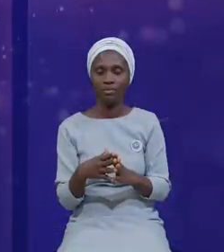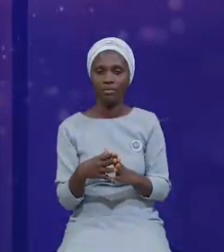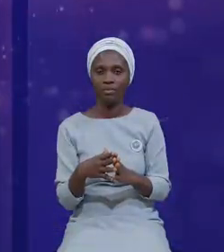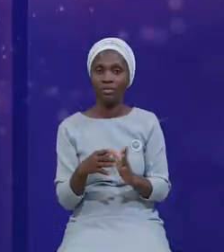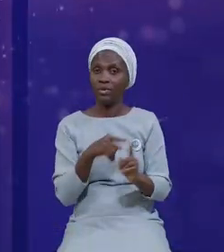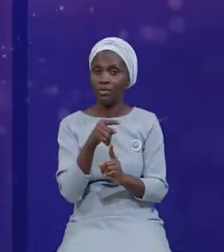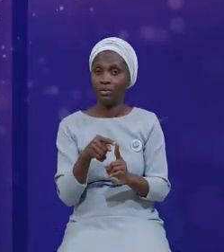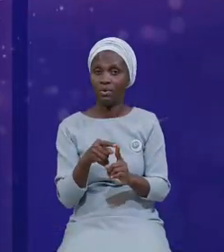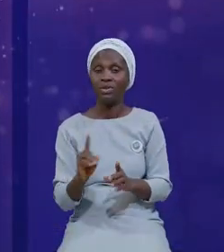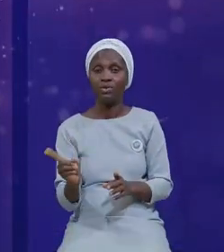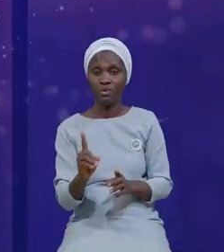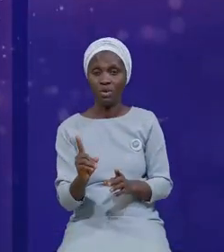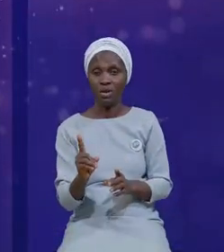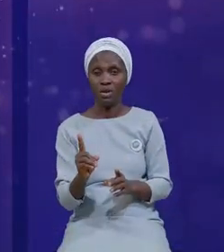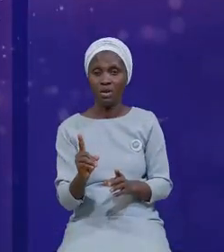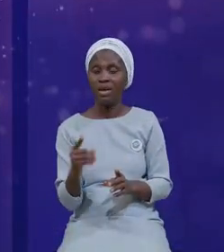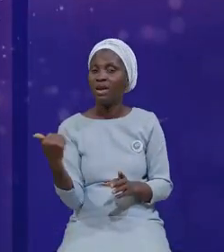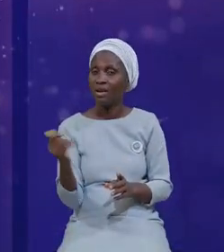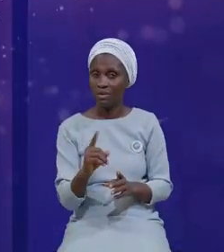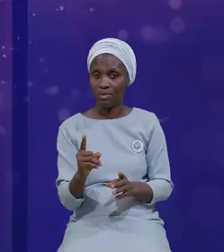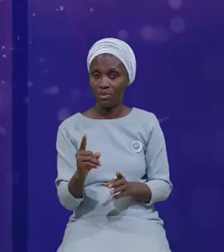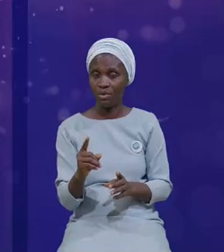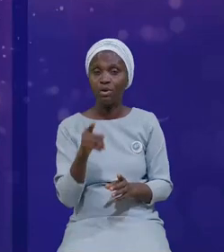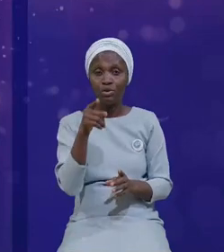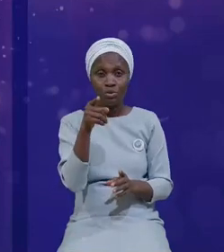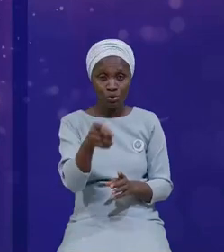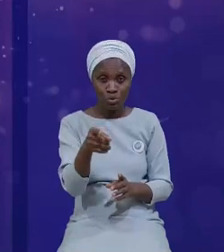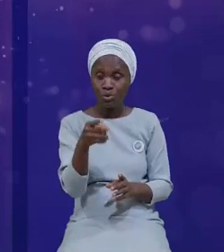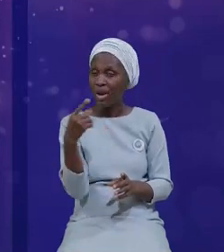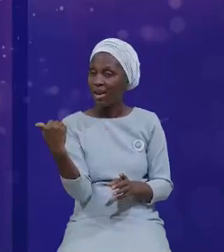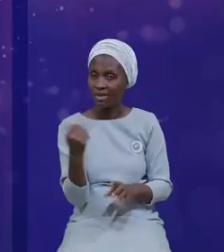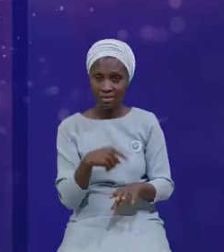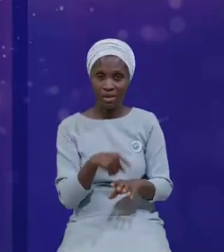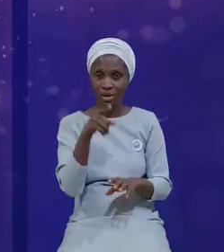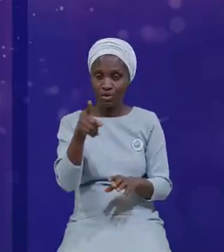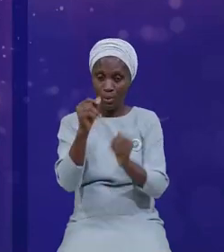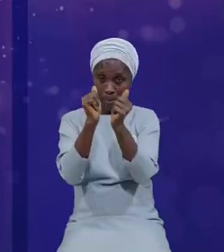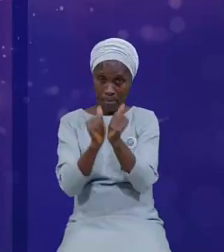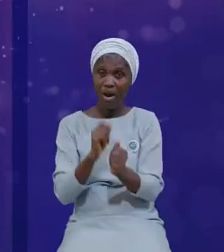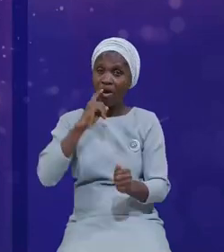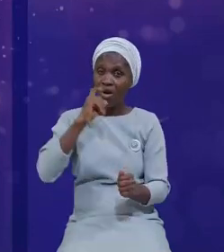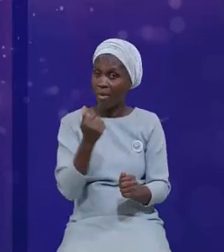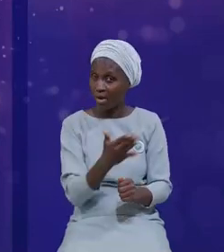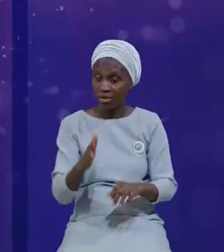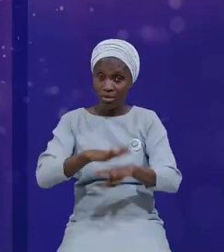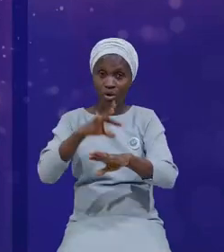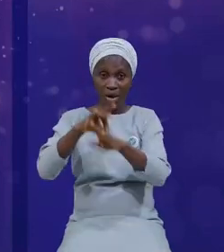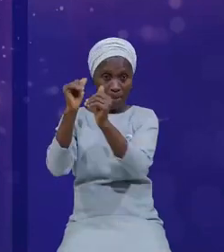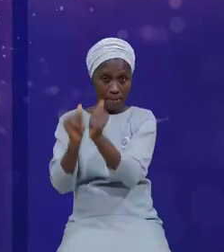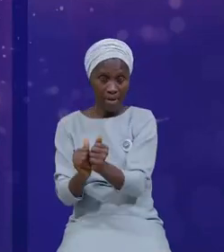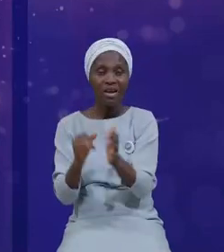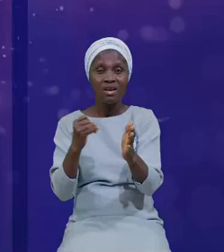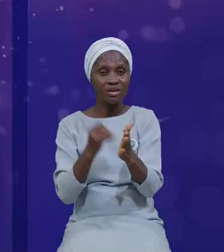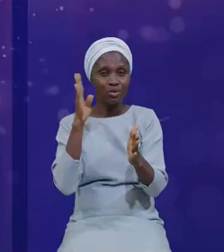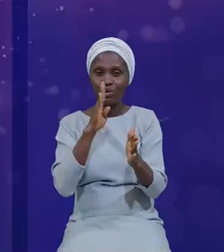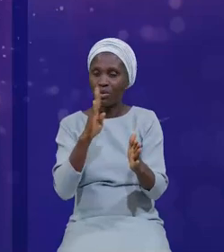sera lié dans les cieux n'importe où partout tout ce que tu lieras sur la terre sera